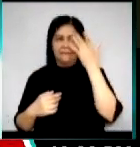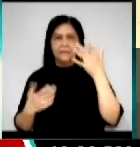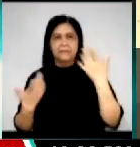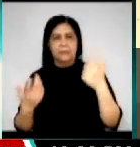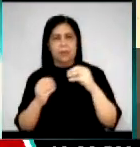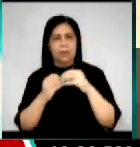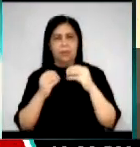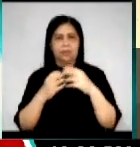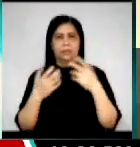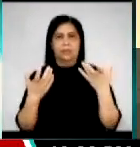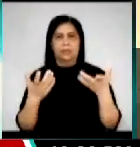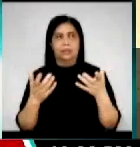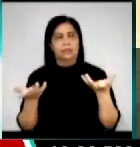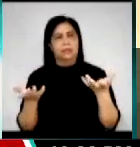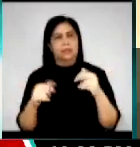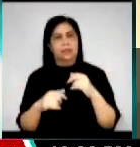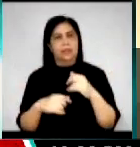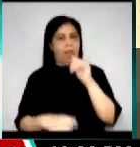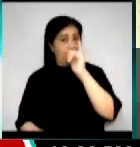natin ng alcoholism,